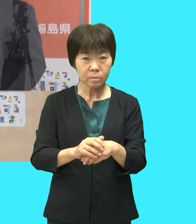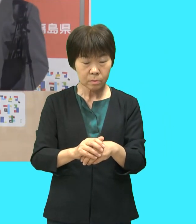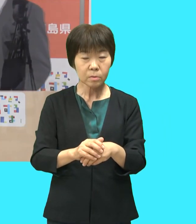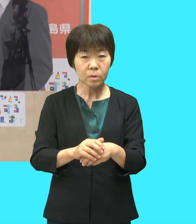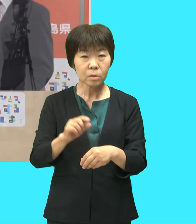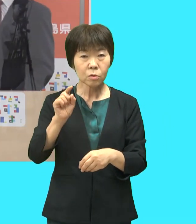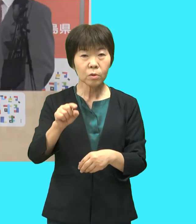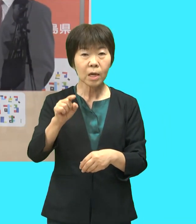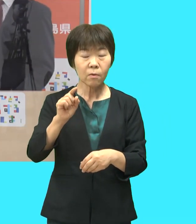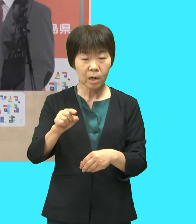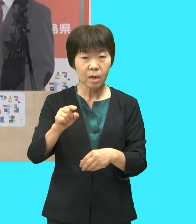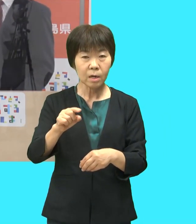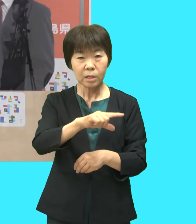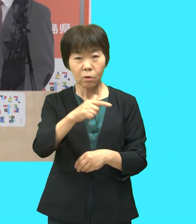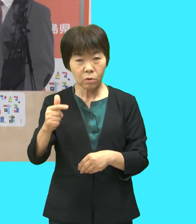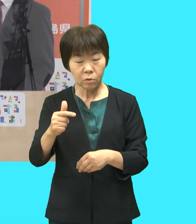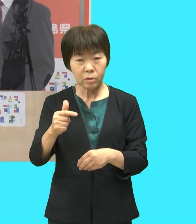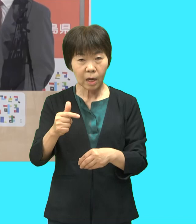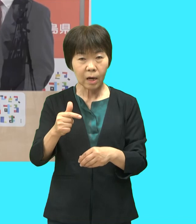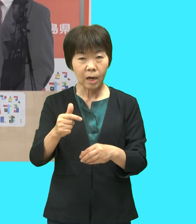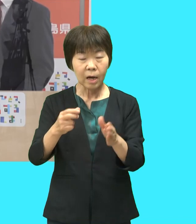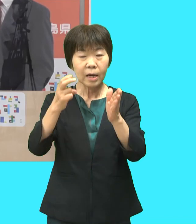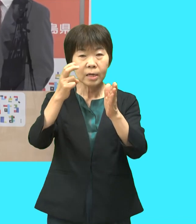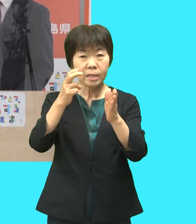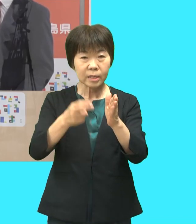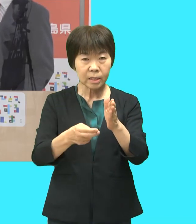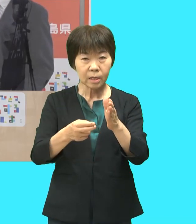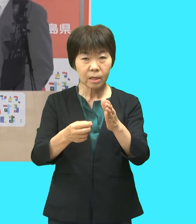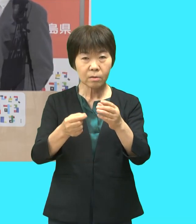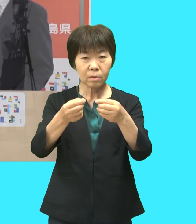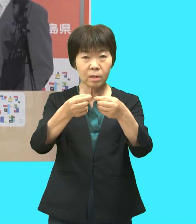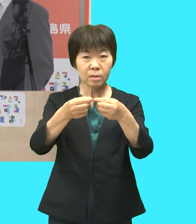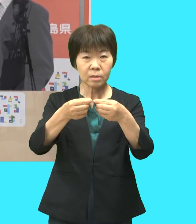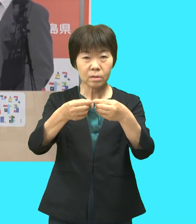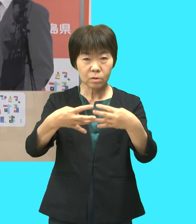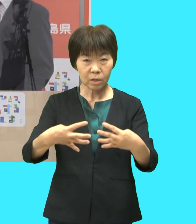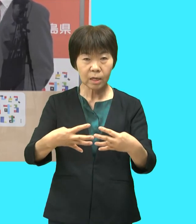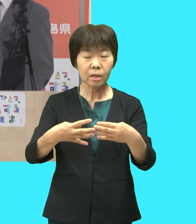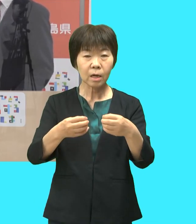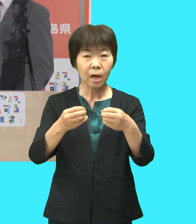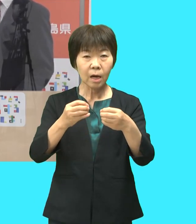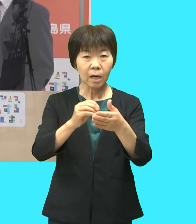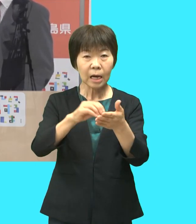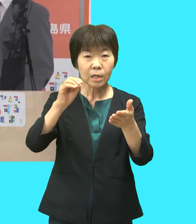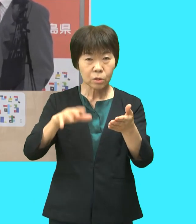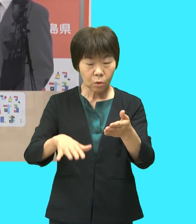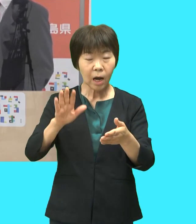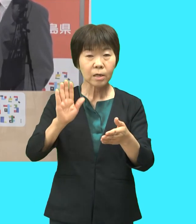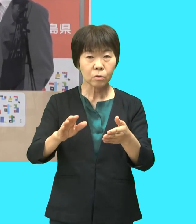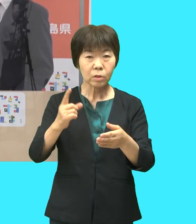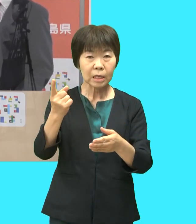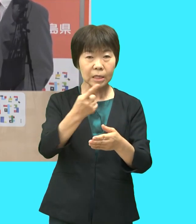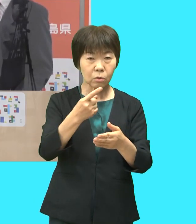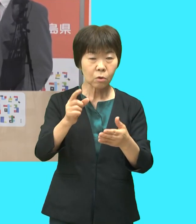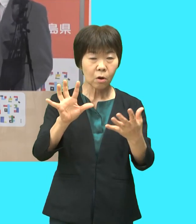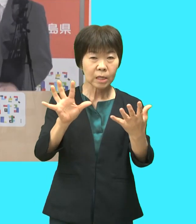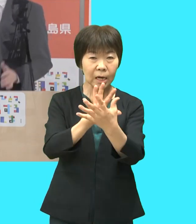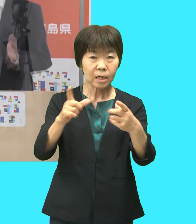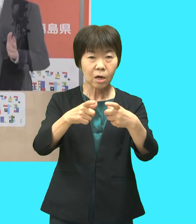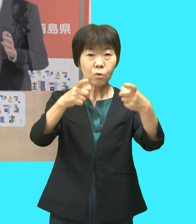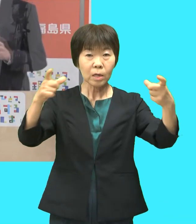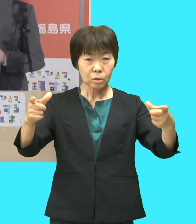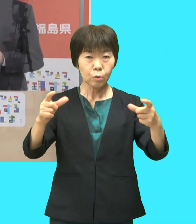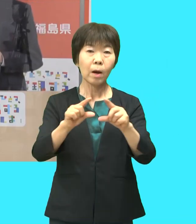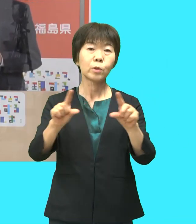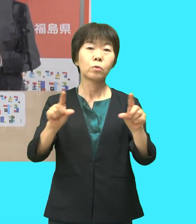れそのものは様々な規制制約が解除されていますので、人流が戻るというのは必然でございますが、やはり